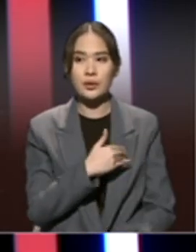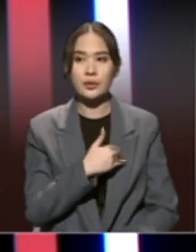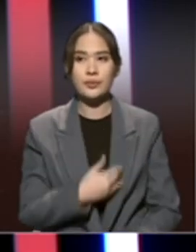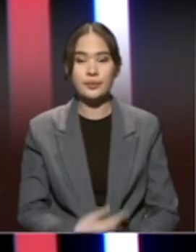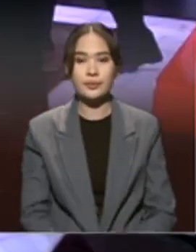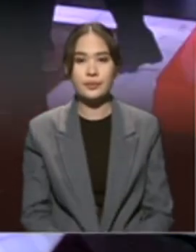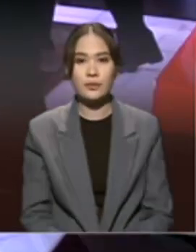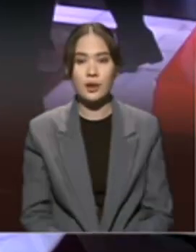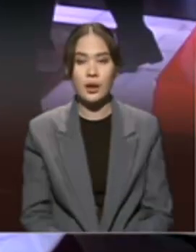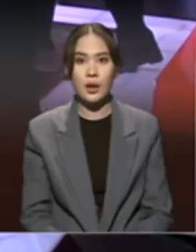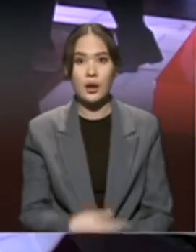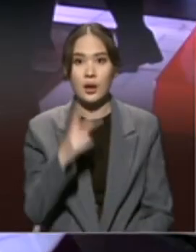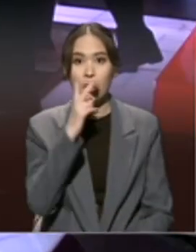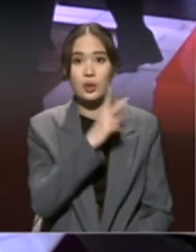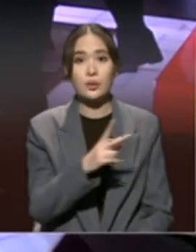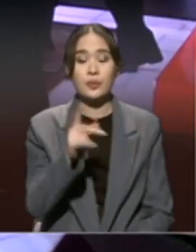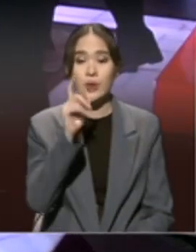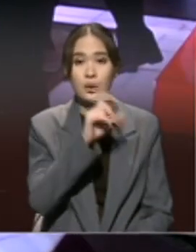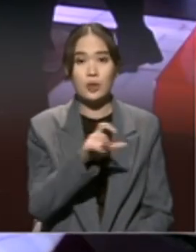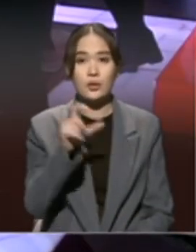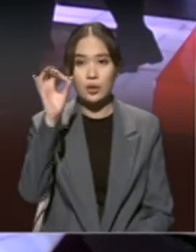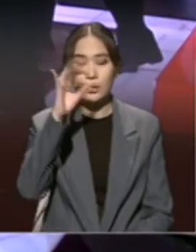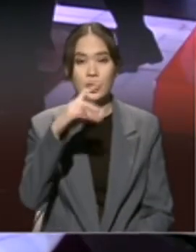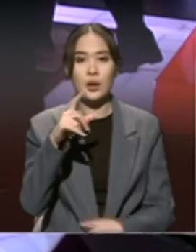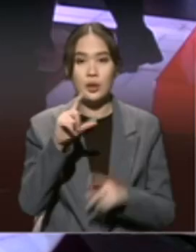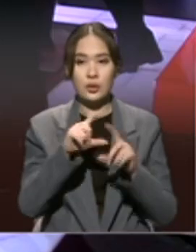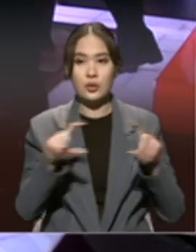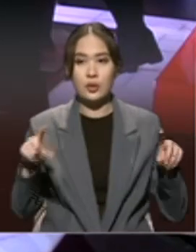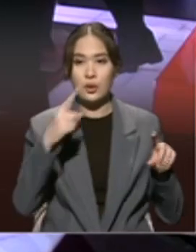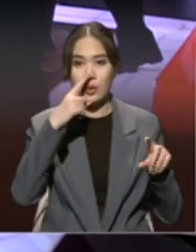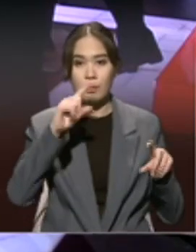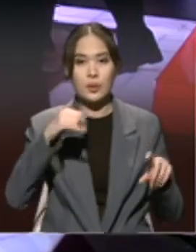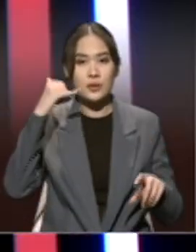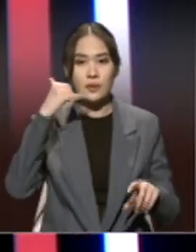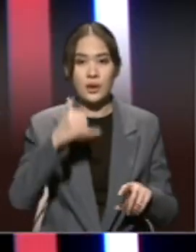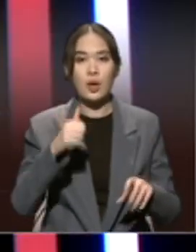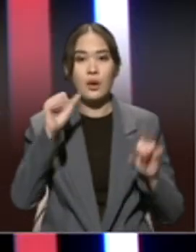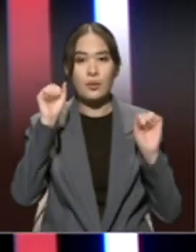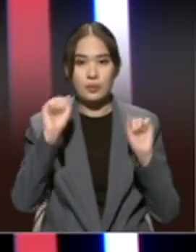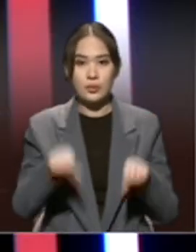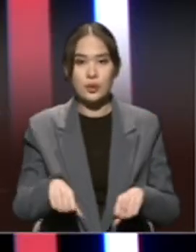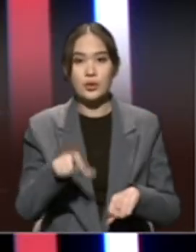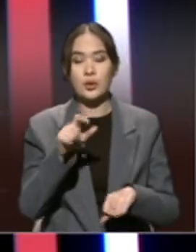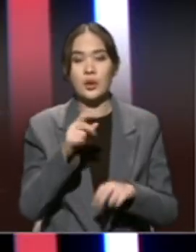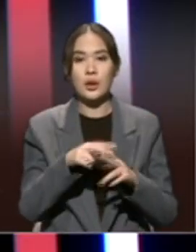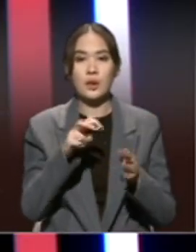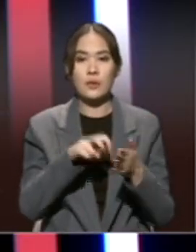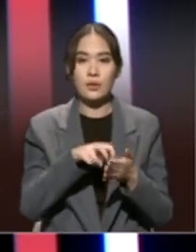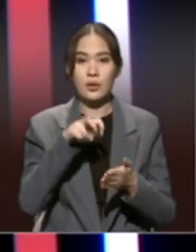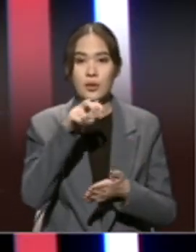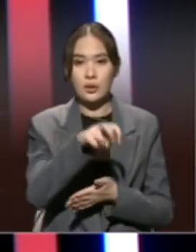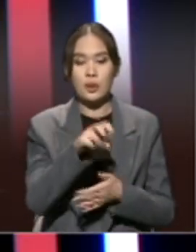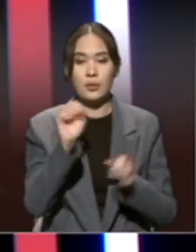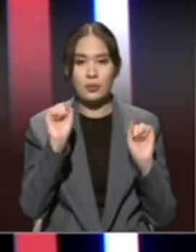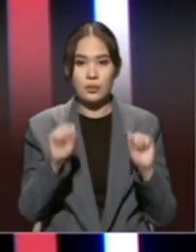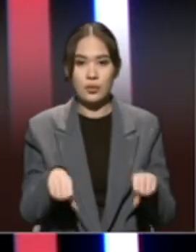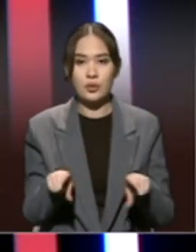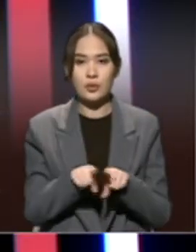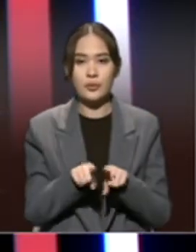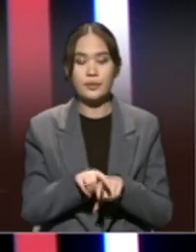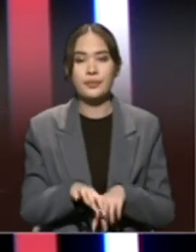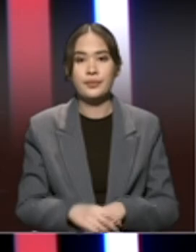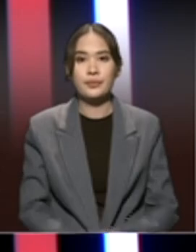спикерлер, көрермен өздеріңізде хабарымызға қатыса аласыздар. Төменде көрсетілген телефон нөміріне қоңырау шалыңыздар, WhatsApp желімізге хабарлама жіберсеңіздер әбден